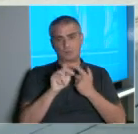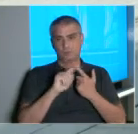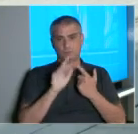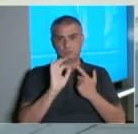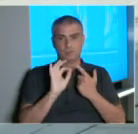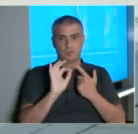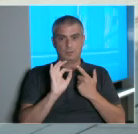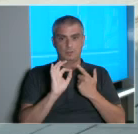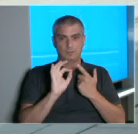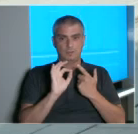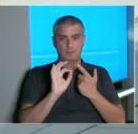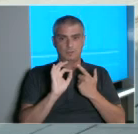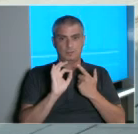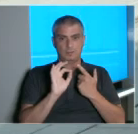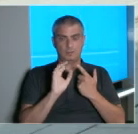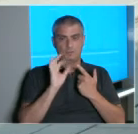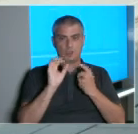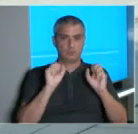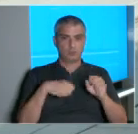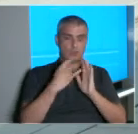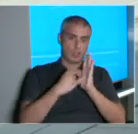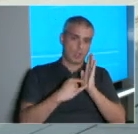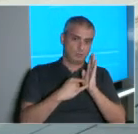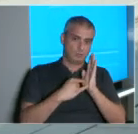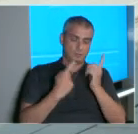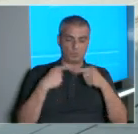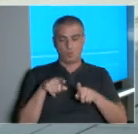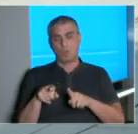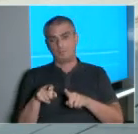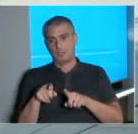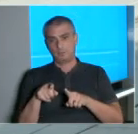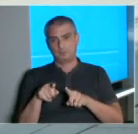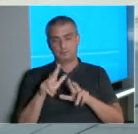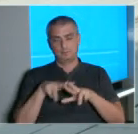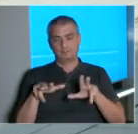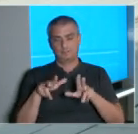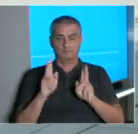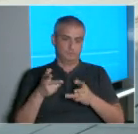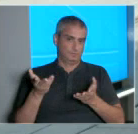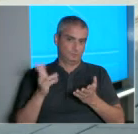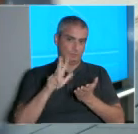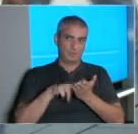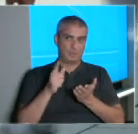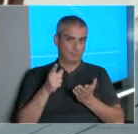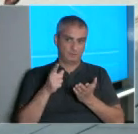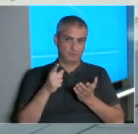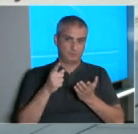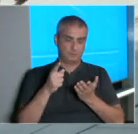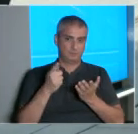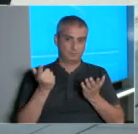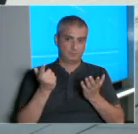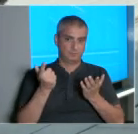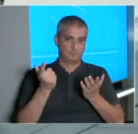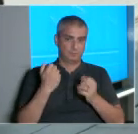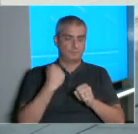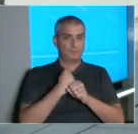של של שלטון החוק לעומת המצב היה שקיים היום בבגץ. זאת אומרת,